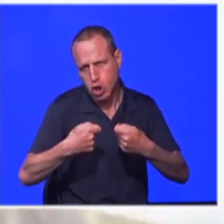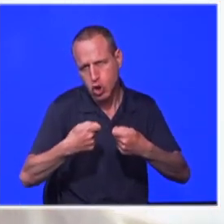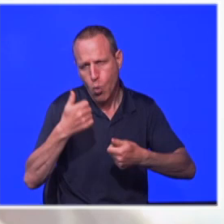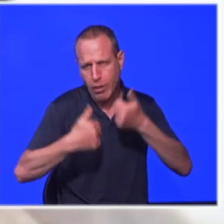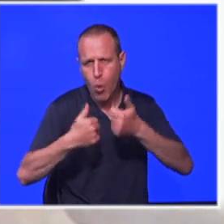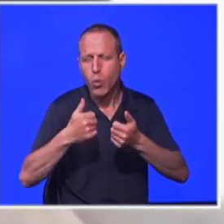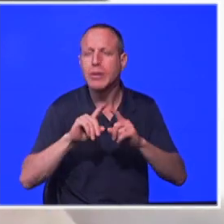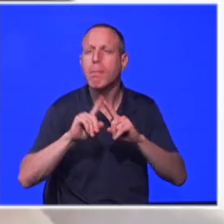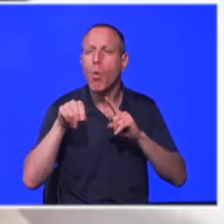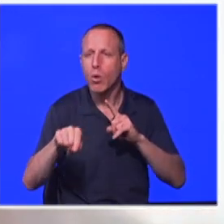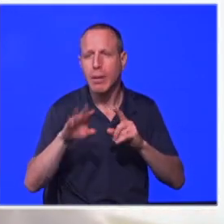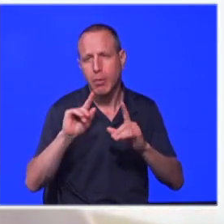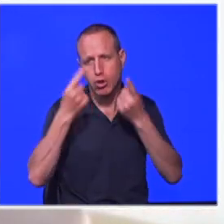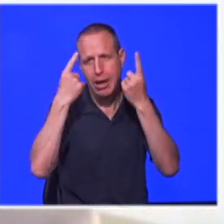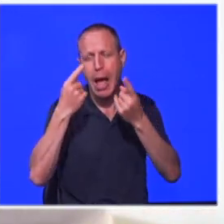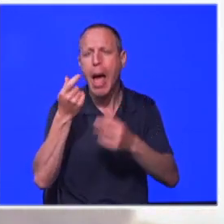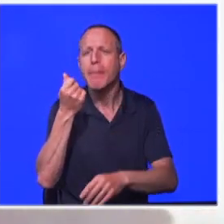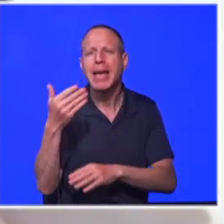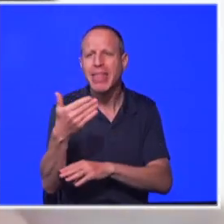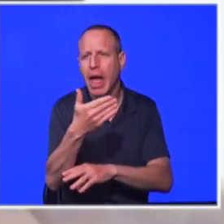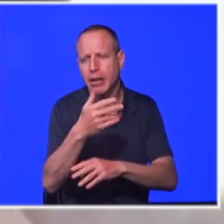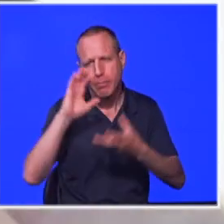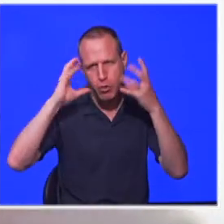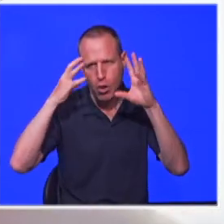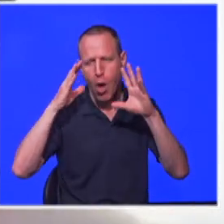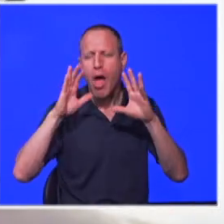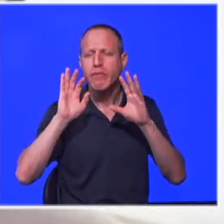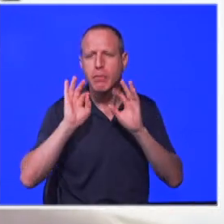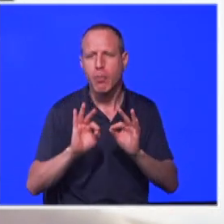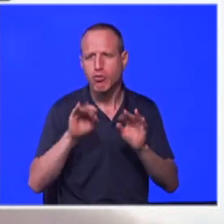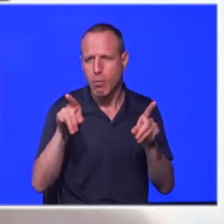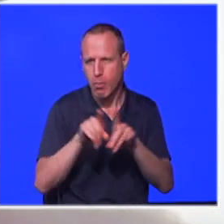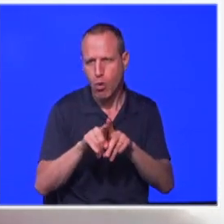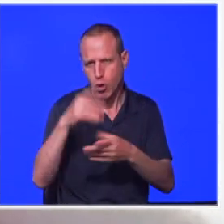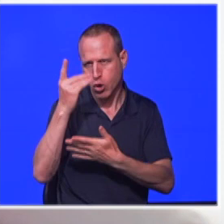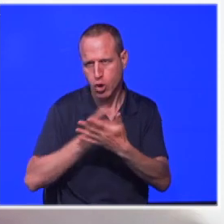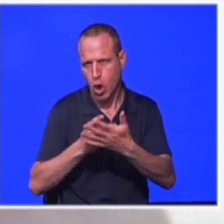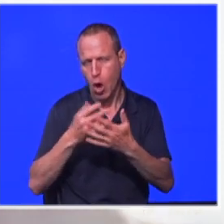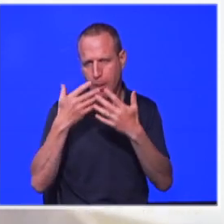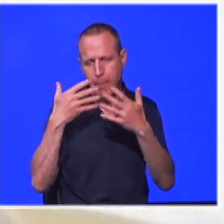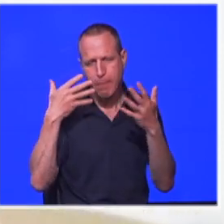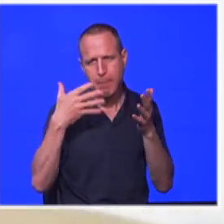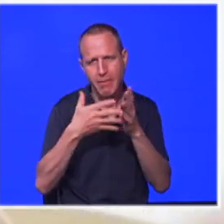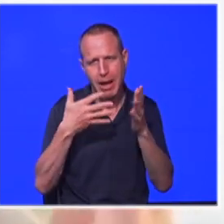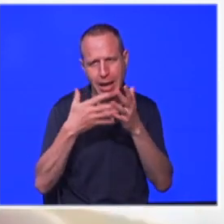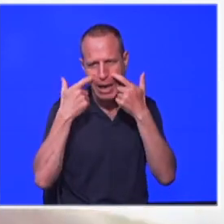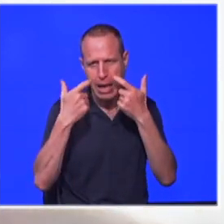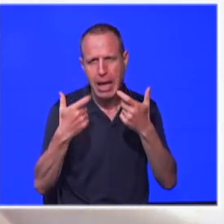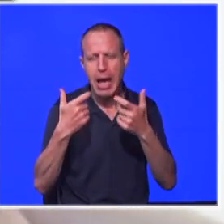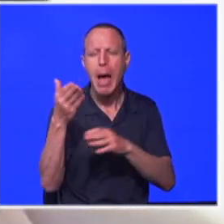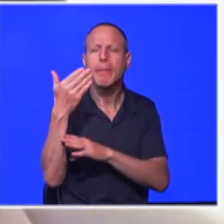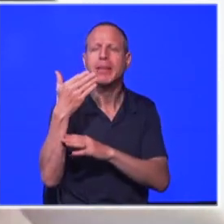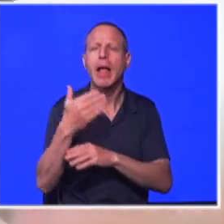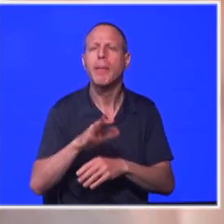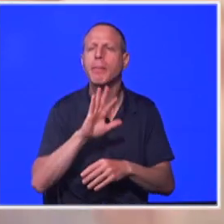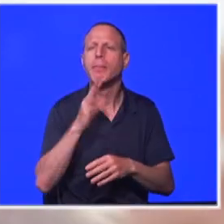לעומת זאת, מה שקרה למשל במחירי הדגים הוא מטורף לגמרי, גם בדיוק באותו דוח מבקר המדינה. שמה שבעצם מבקר